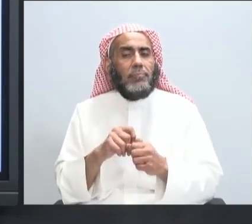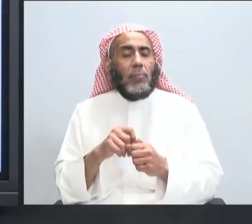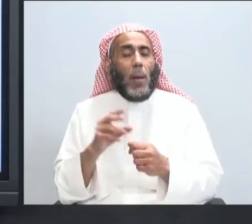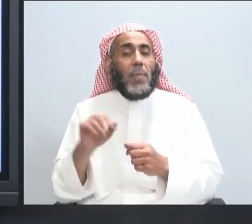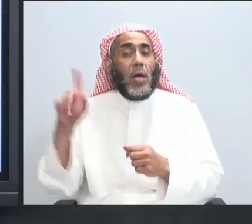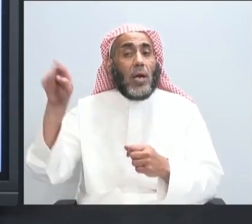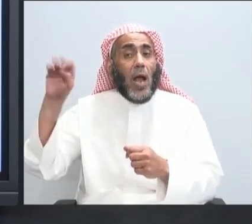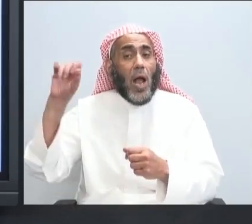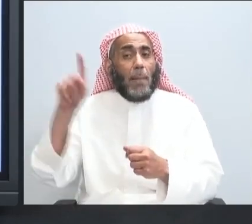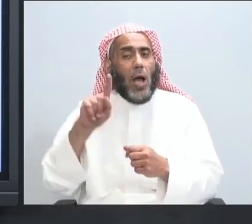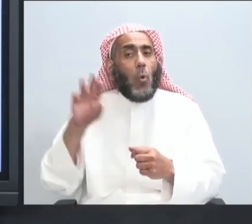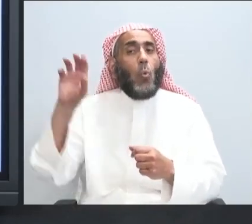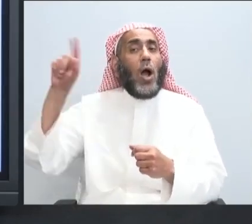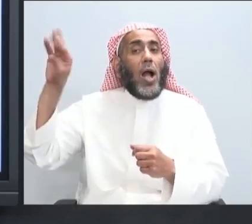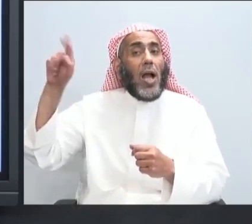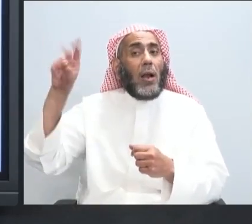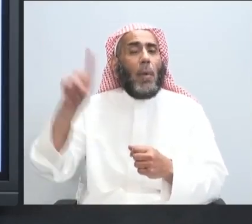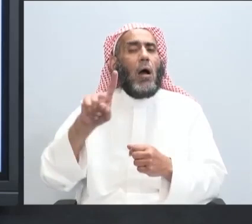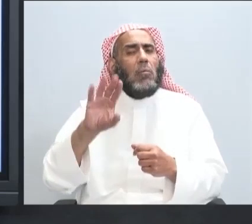مثل ركبة وكربة